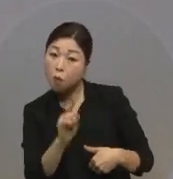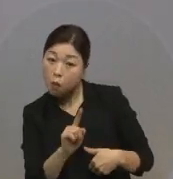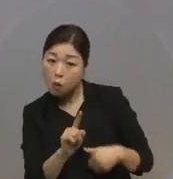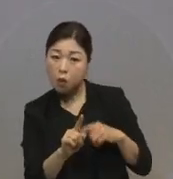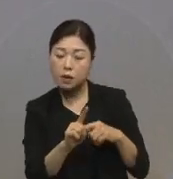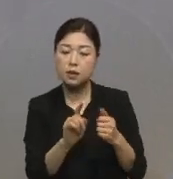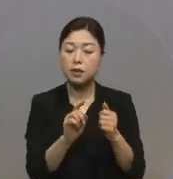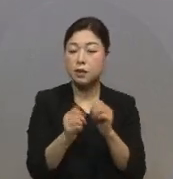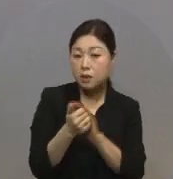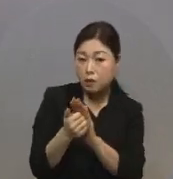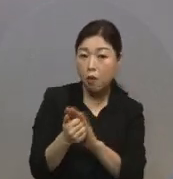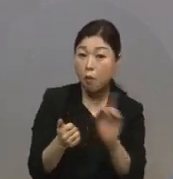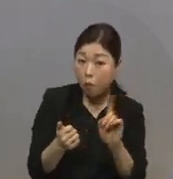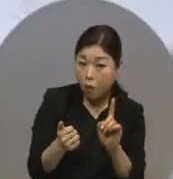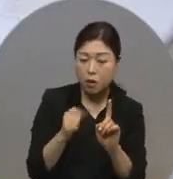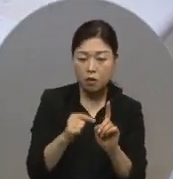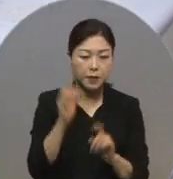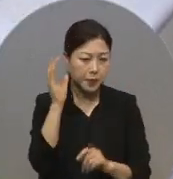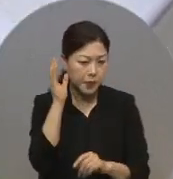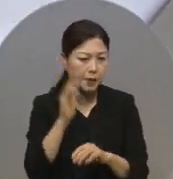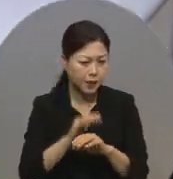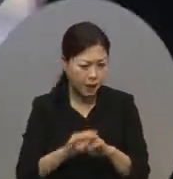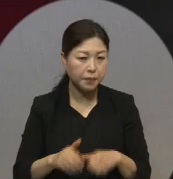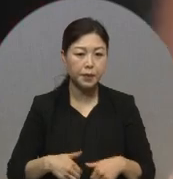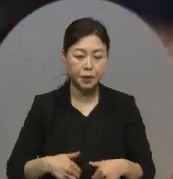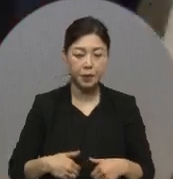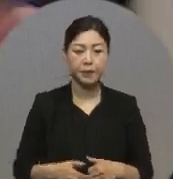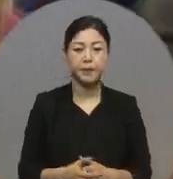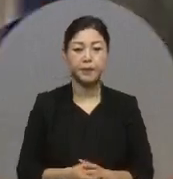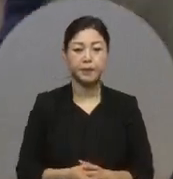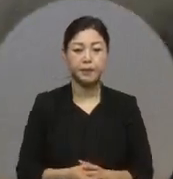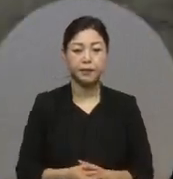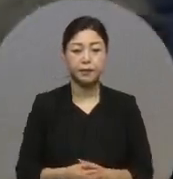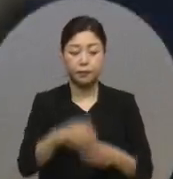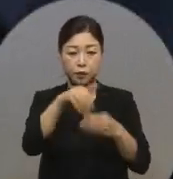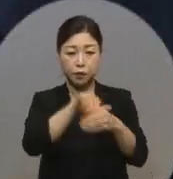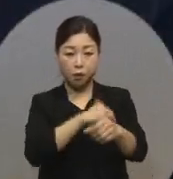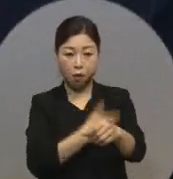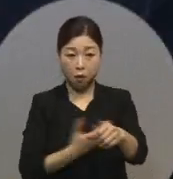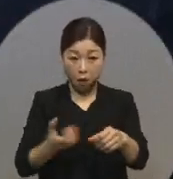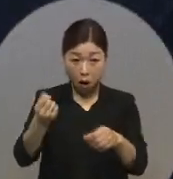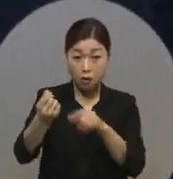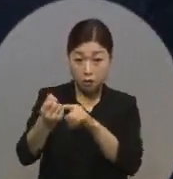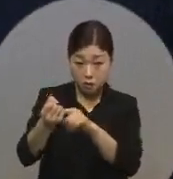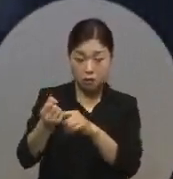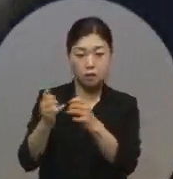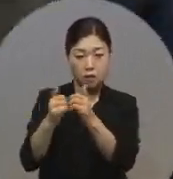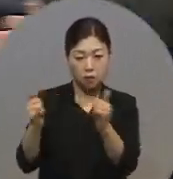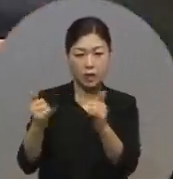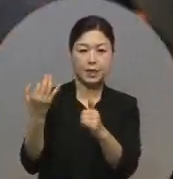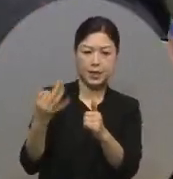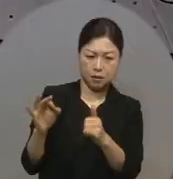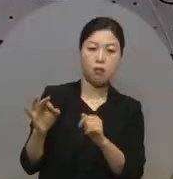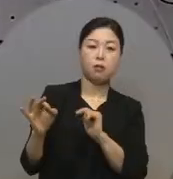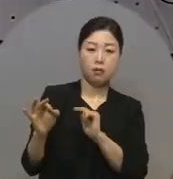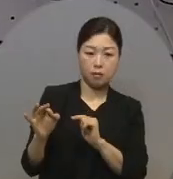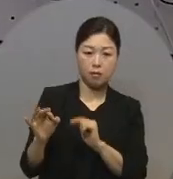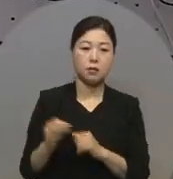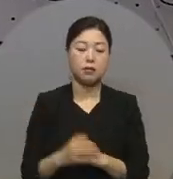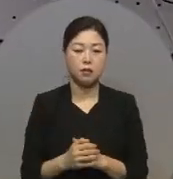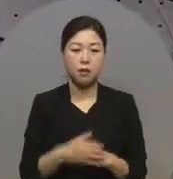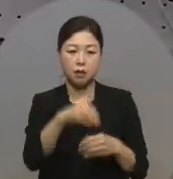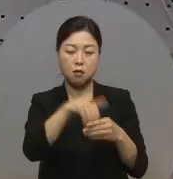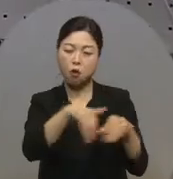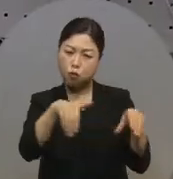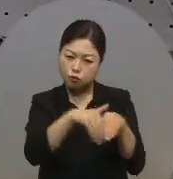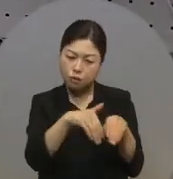것을 지원할 수 있을지 귀담아 들을 필요가 있습니다. 투표권을 가진 유권자들을 인정하는 일은 올바른 선거